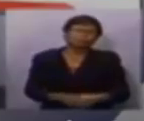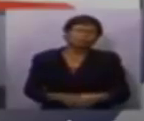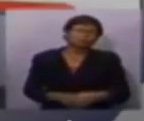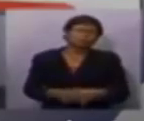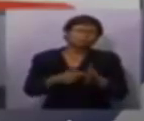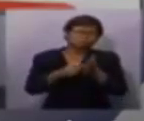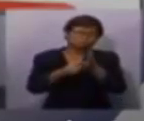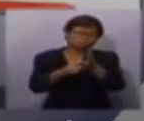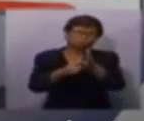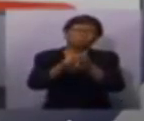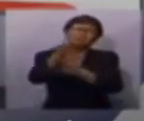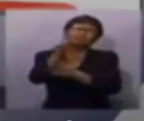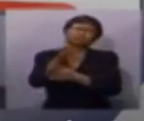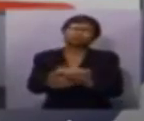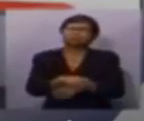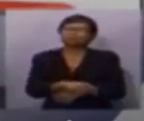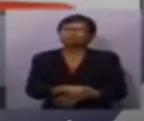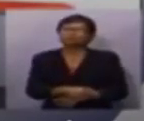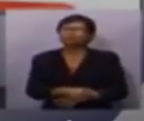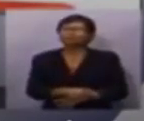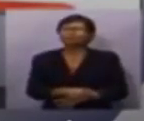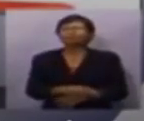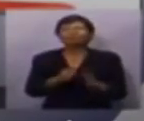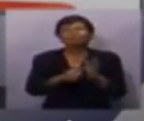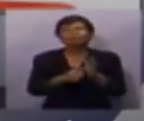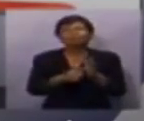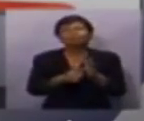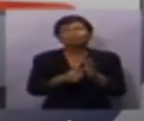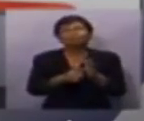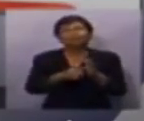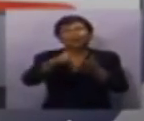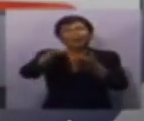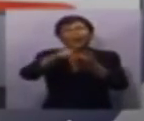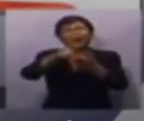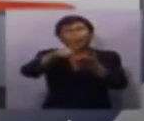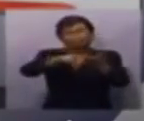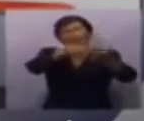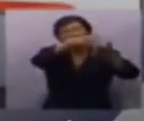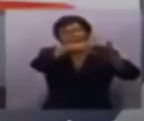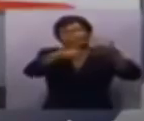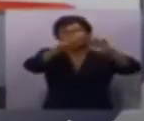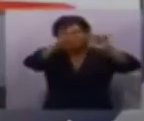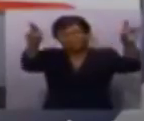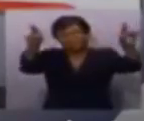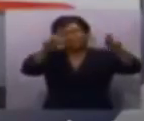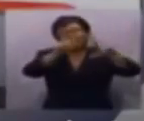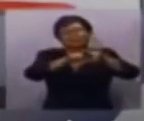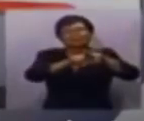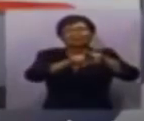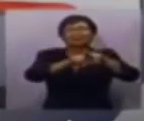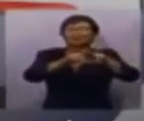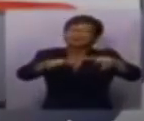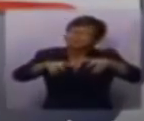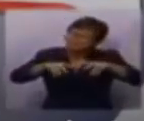satu senario yang mana sistem pilihan raya itu bukan saja disambut